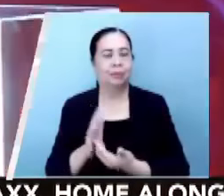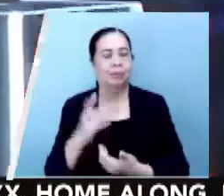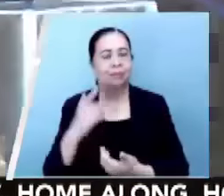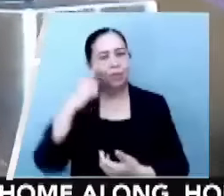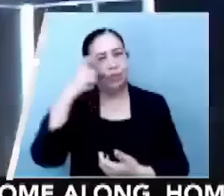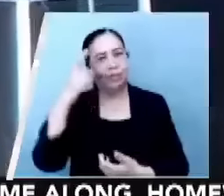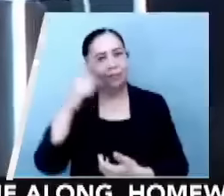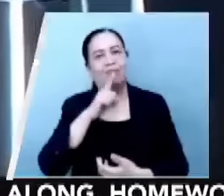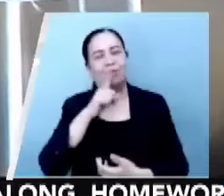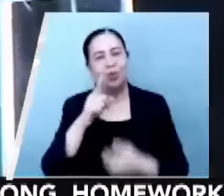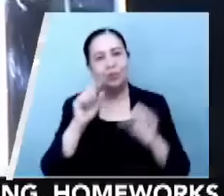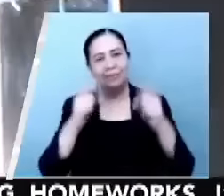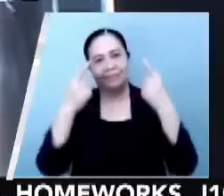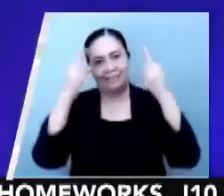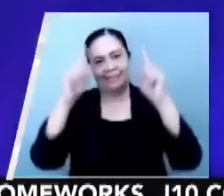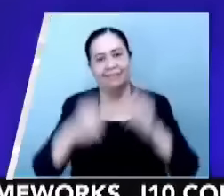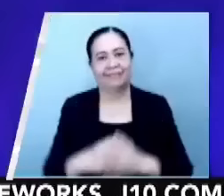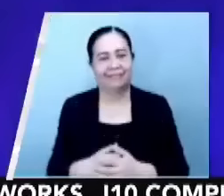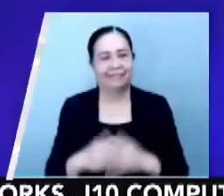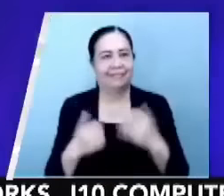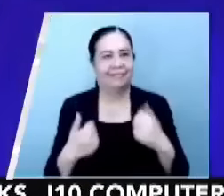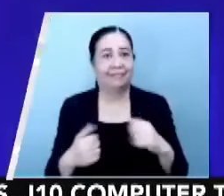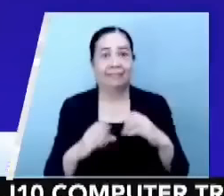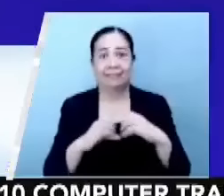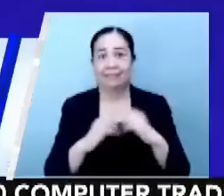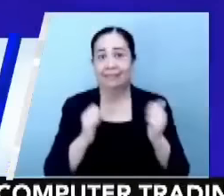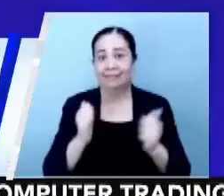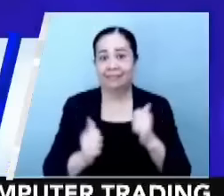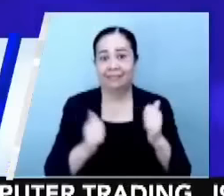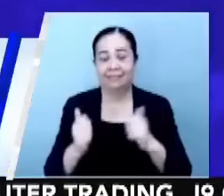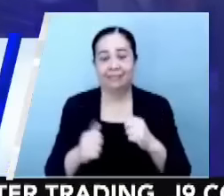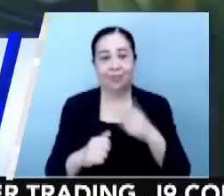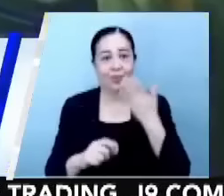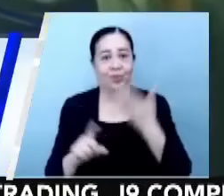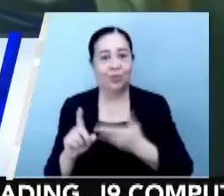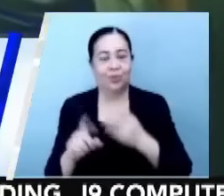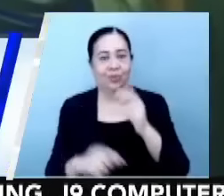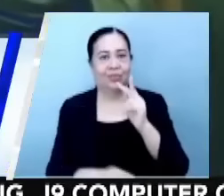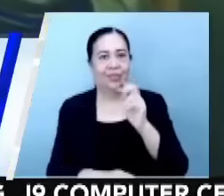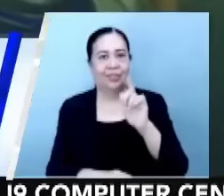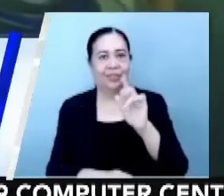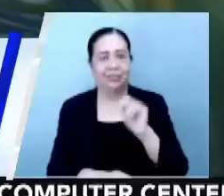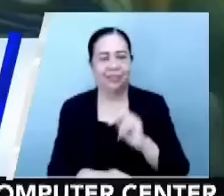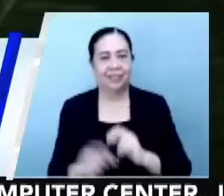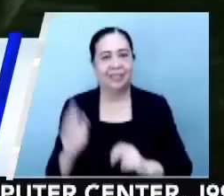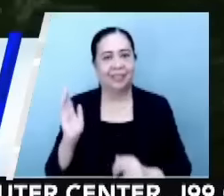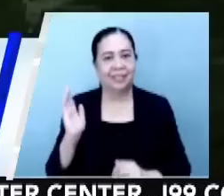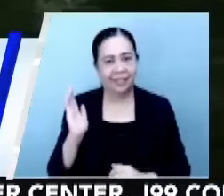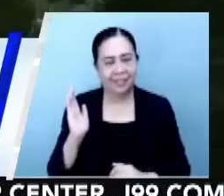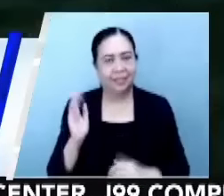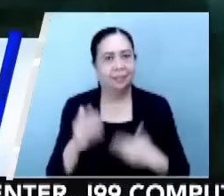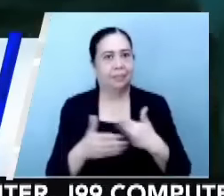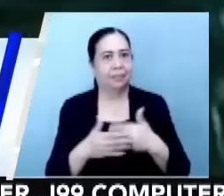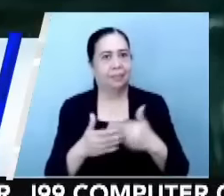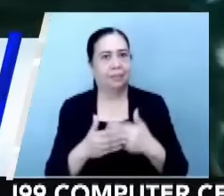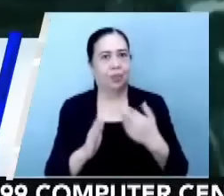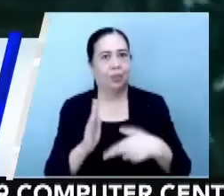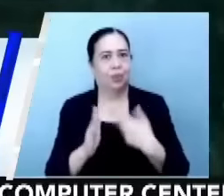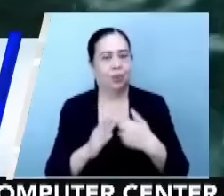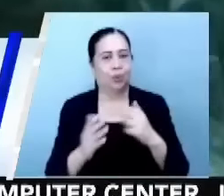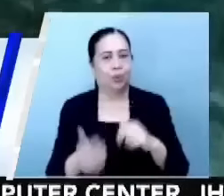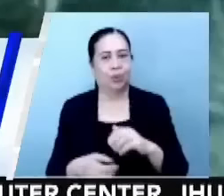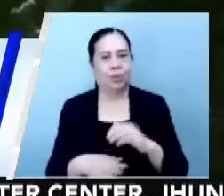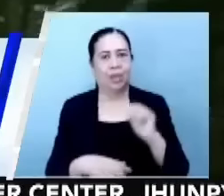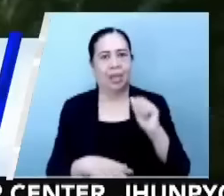true. Still ang kapuso pa rin ang leading man na si Kelvin Miranda. Bukod sa nalalapit na pagganap bilang si Adamo sa